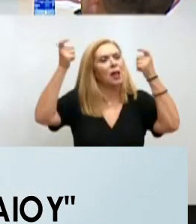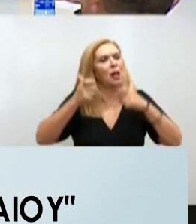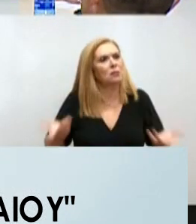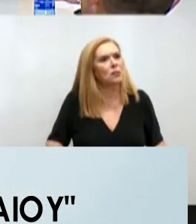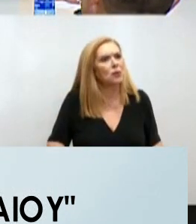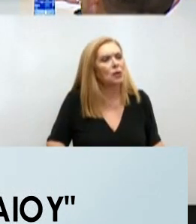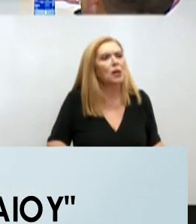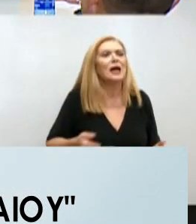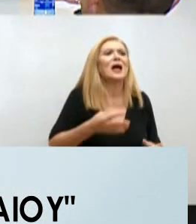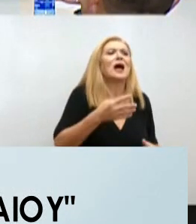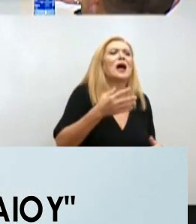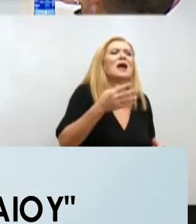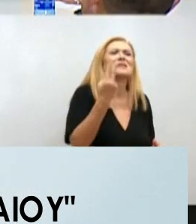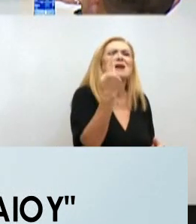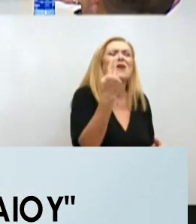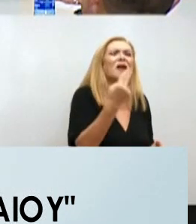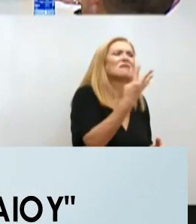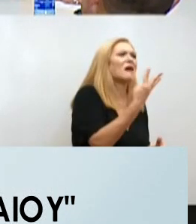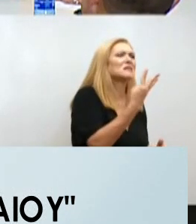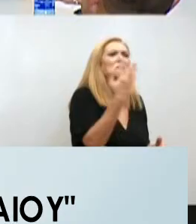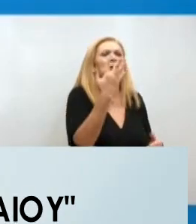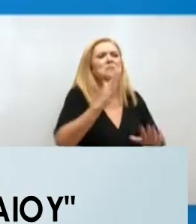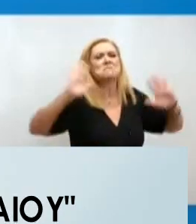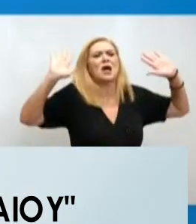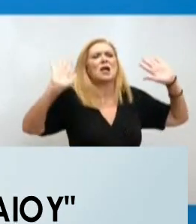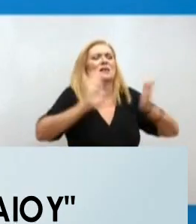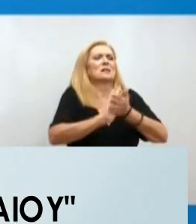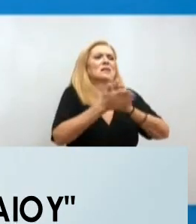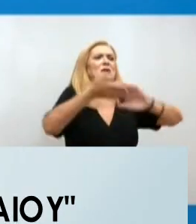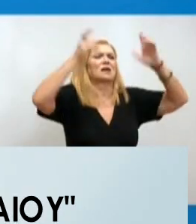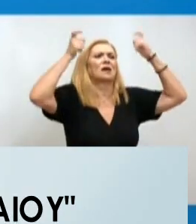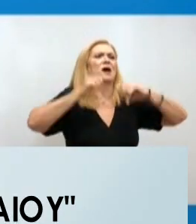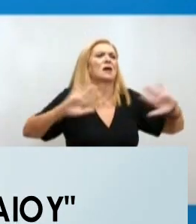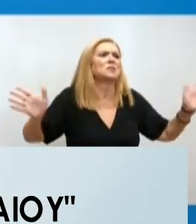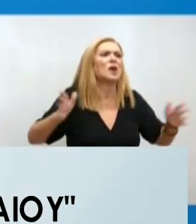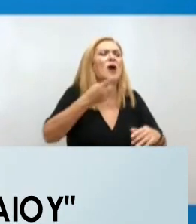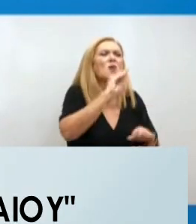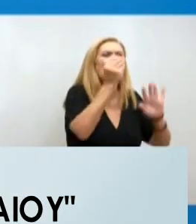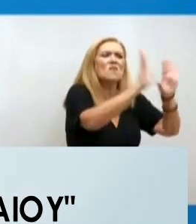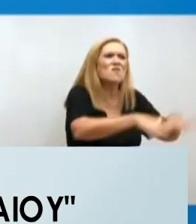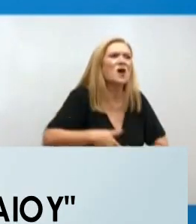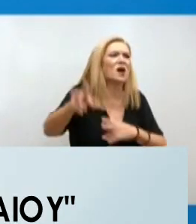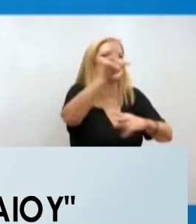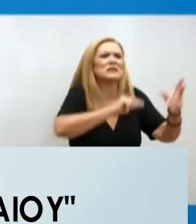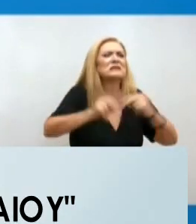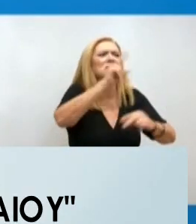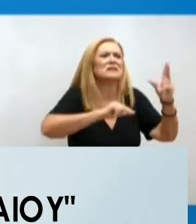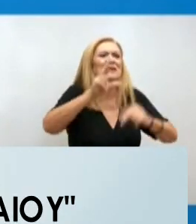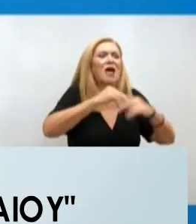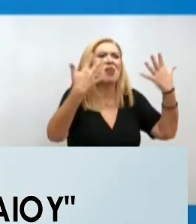Μόλις 4-5 ζευγάρια, αγαπητοί μου, έκανα χρήση αυτό το πράγμα το οποίο ταλάνιζε τη Βουλή και το λαό μας για 10